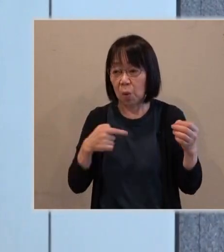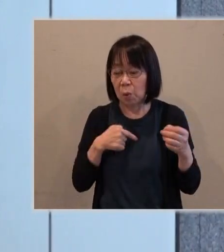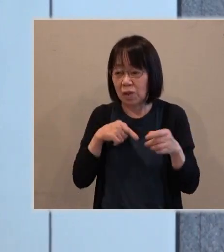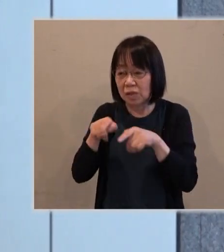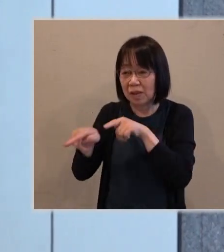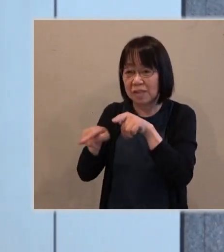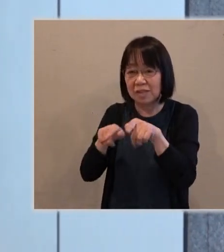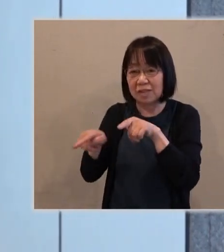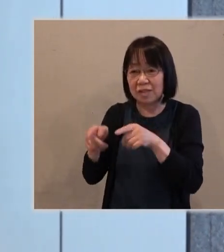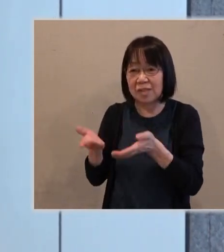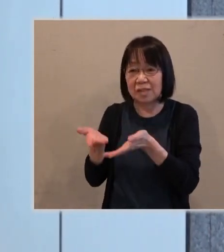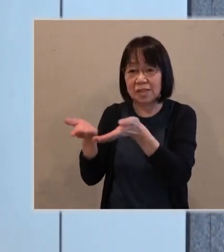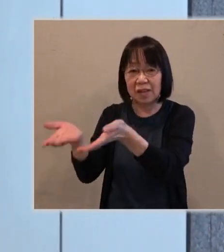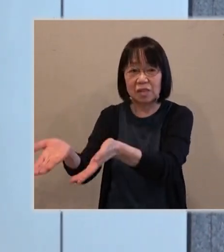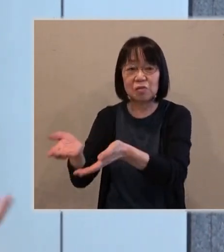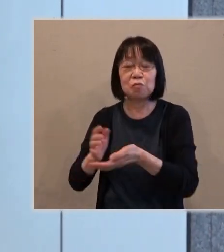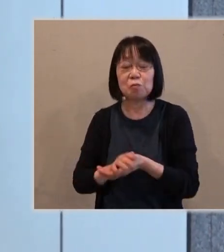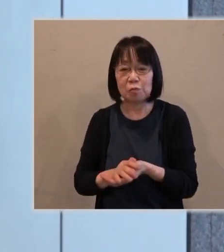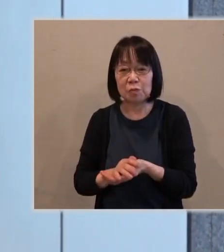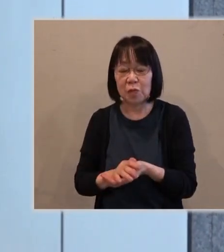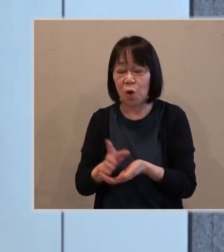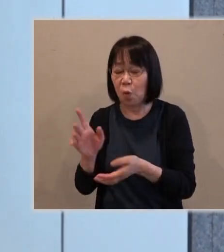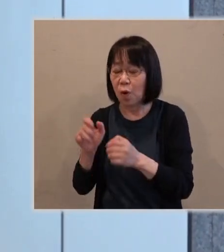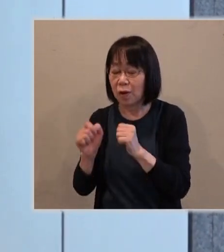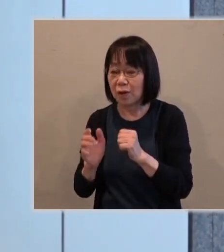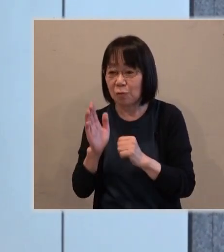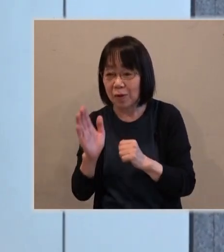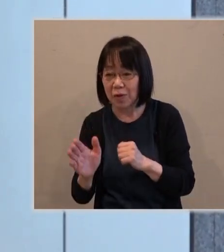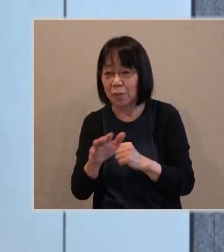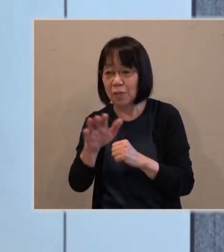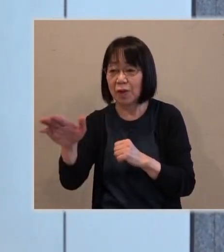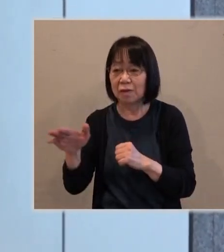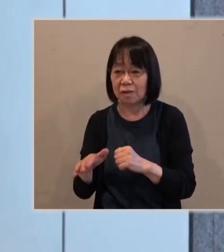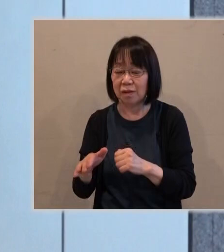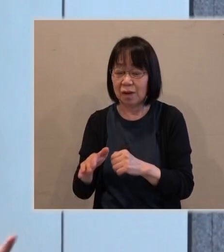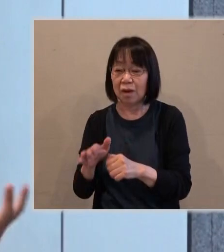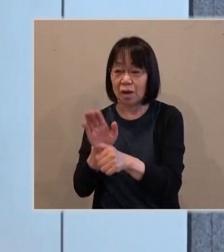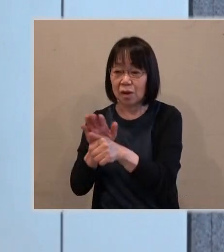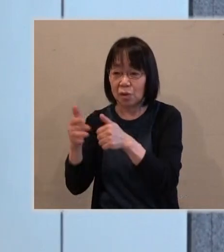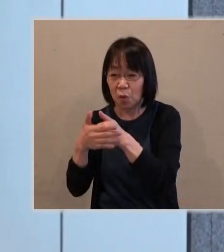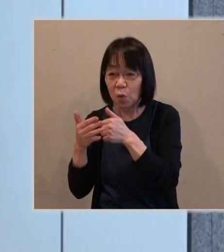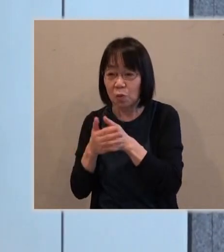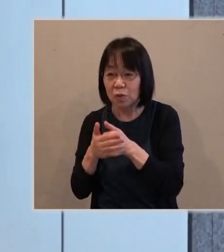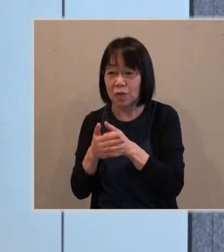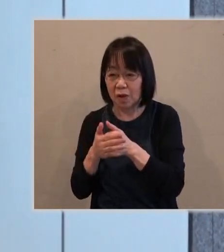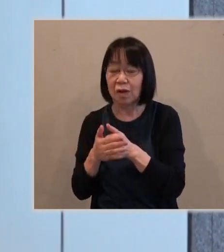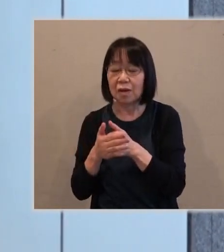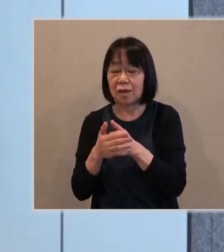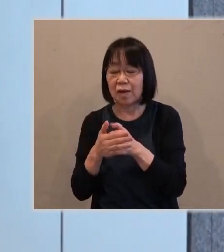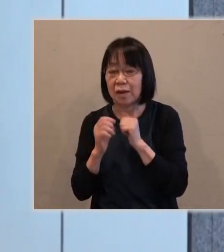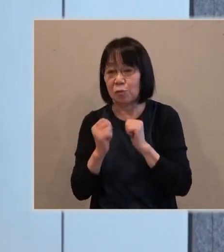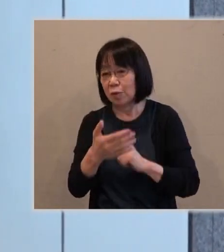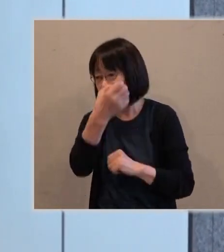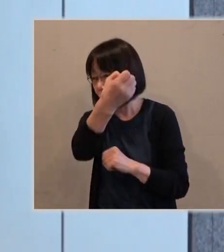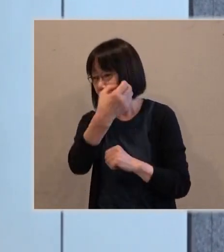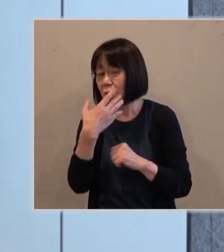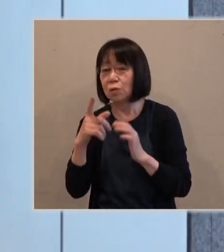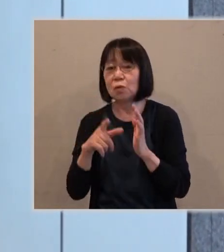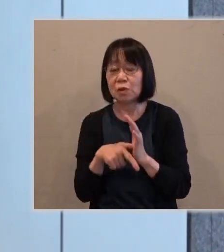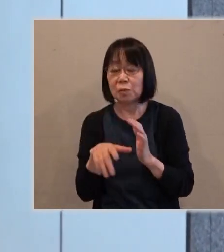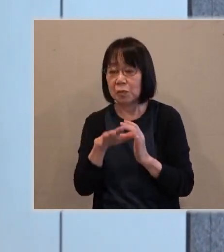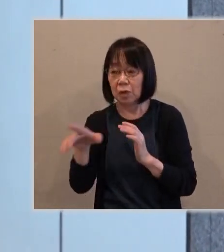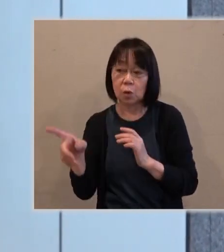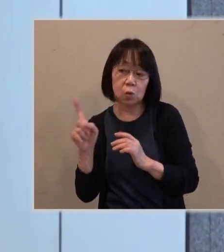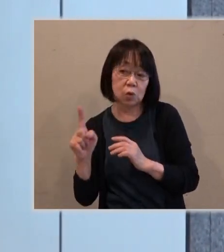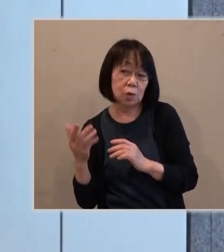なとか、まあ、あの何かこれをやってください、皆さんで協力してこれやってほしいんですけどって上の方から言われた時に、じゃあ皆さんどうしましょうか